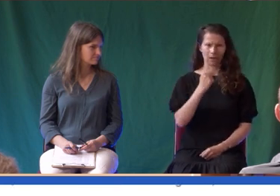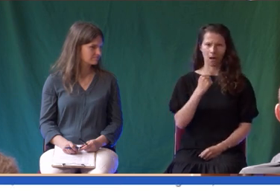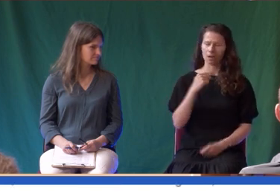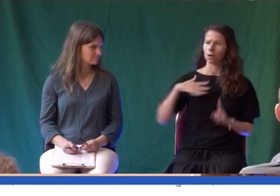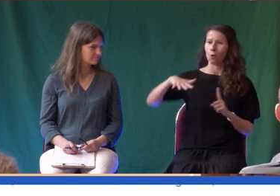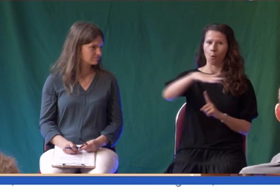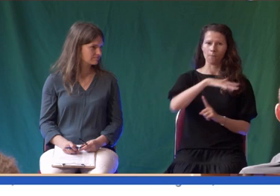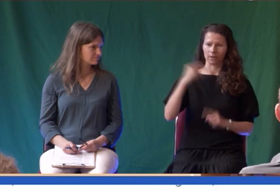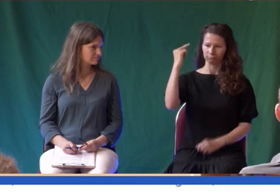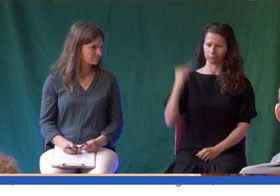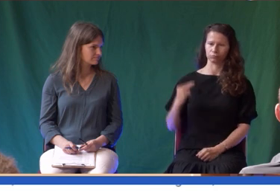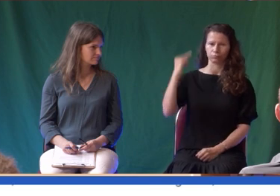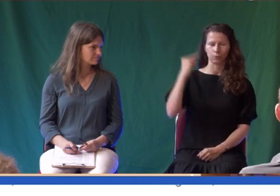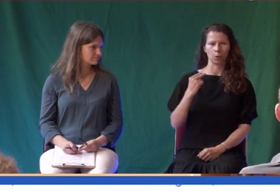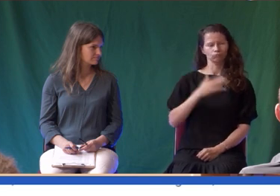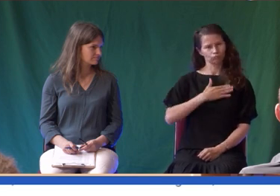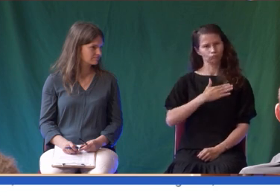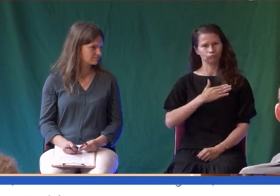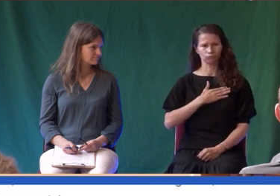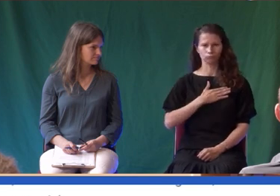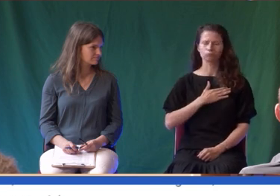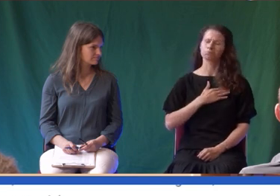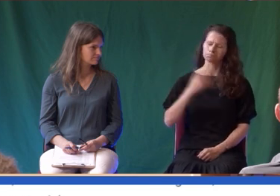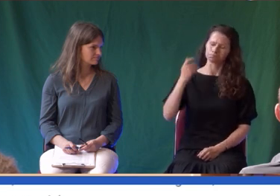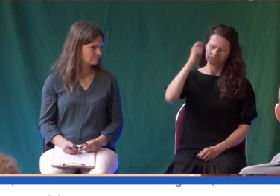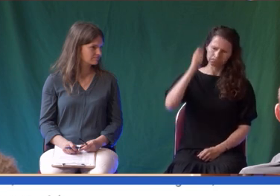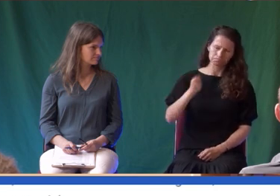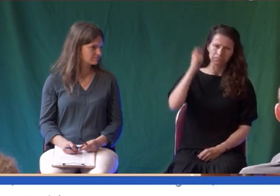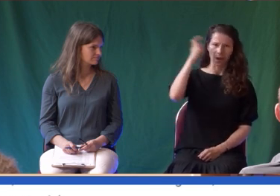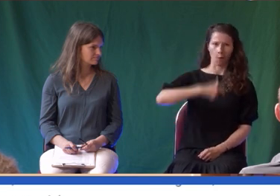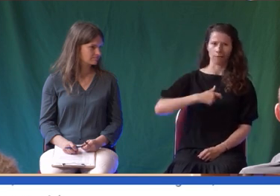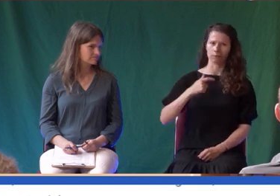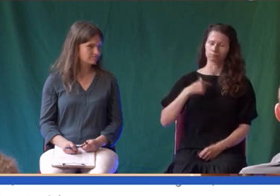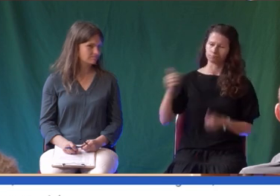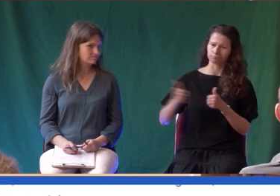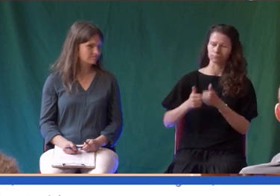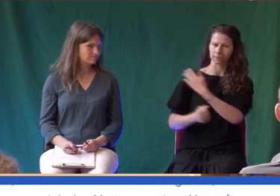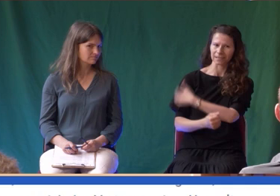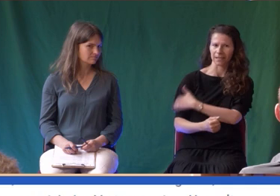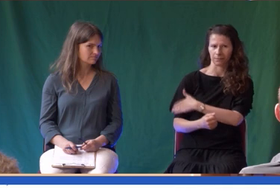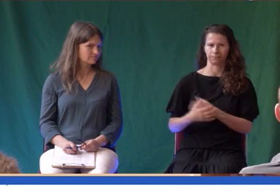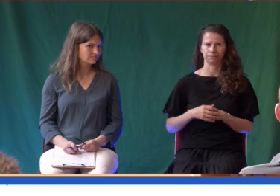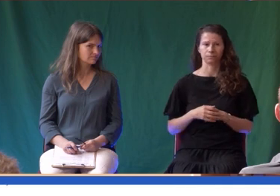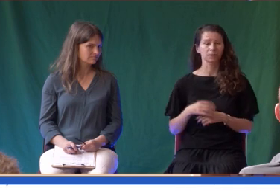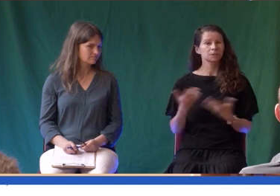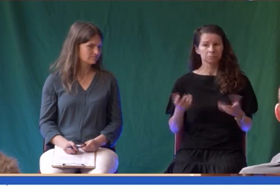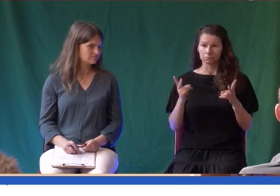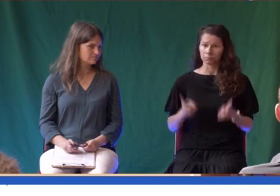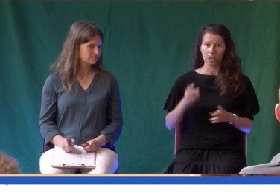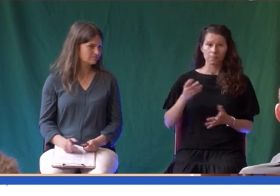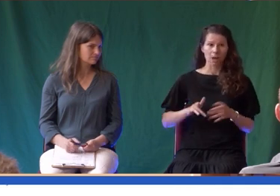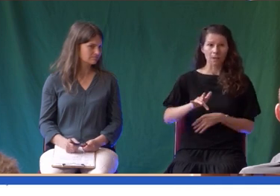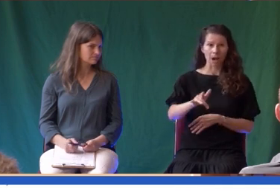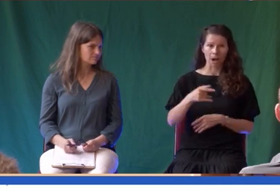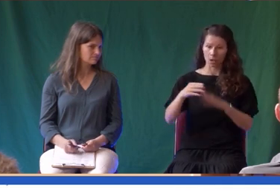mir ist und Vertrauen in mich hat und ich kann vor allem dann stark sein wenn ich die Unterstützung erhalte die ich manchmal brauche